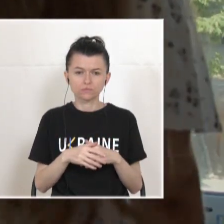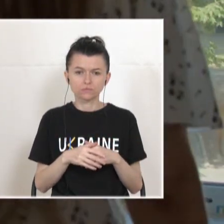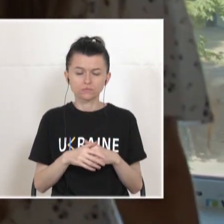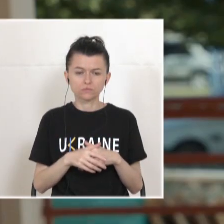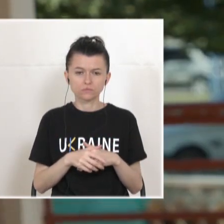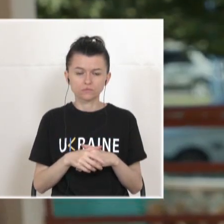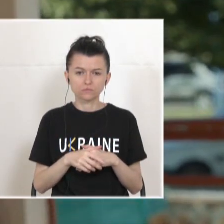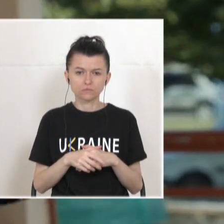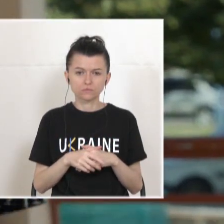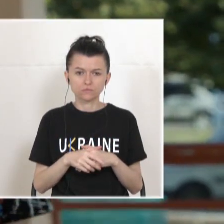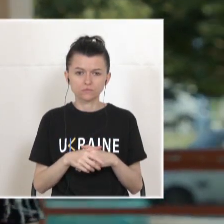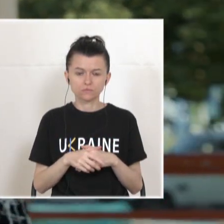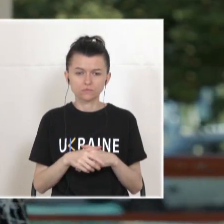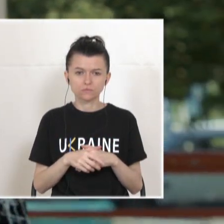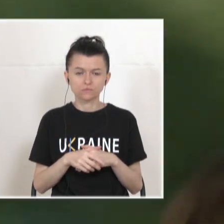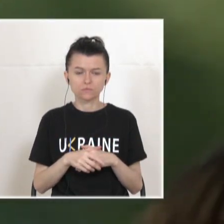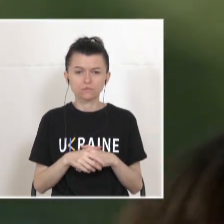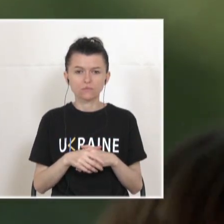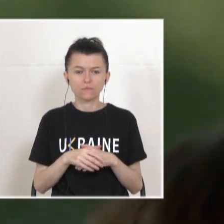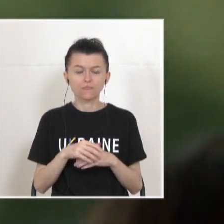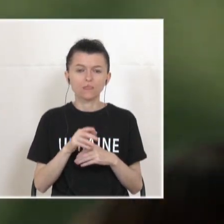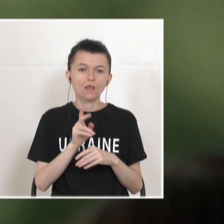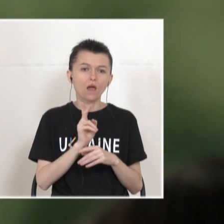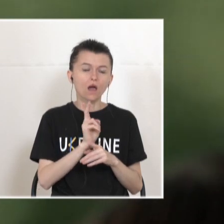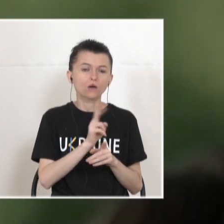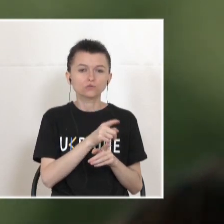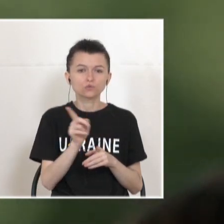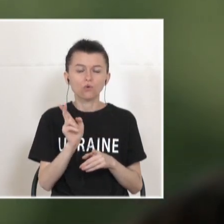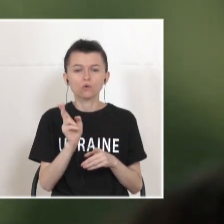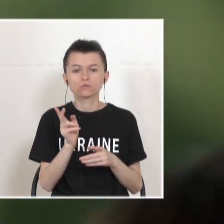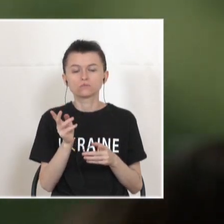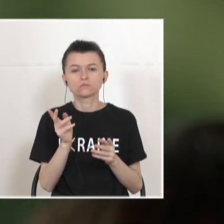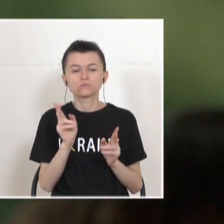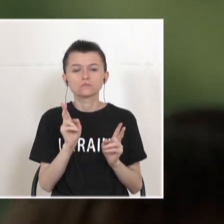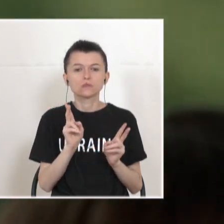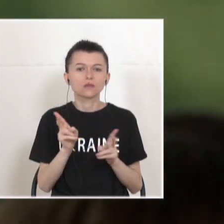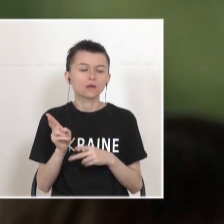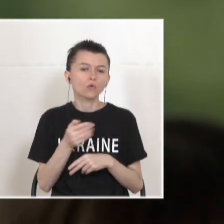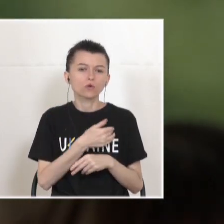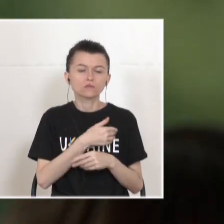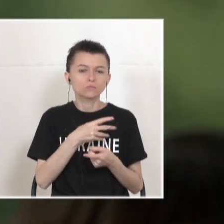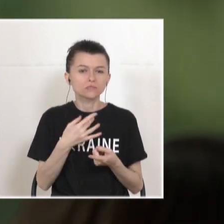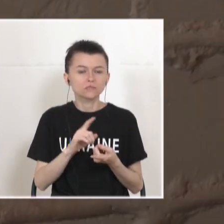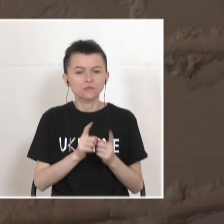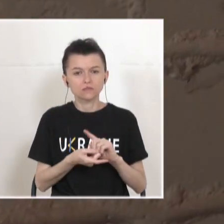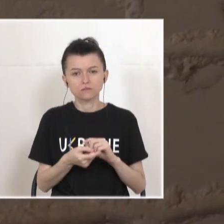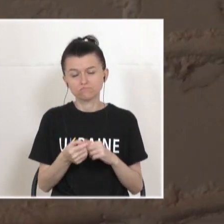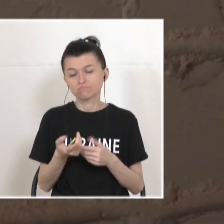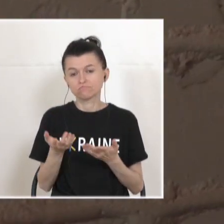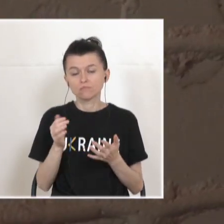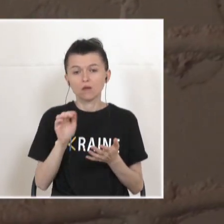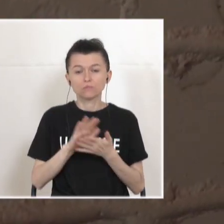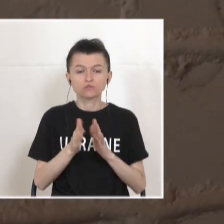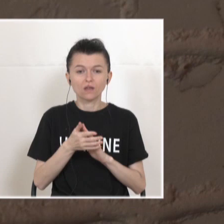повставляли. А хто ким би хотів стати? На состоянні війни. Смотрю, якщо ще надовго затягнеться, то може військовим піде.